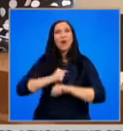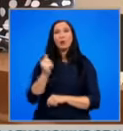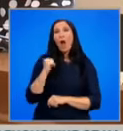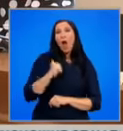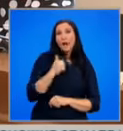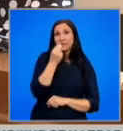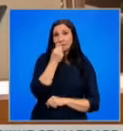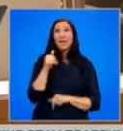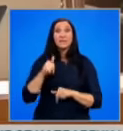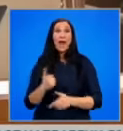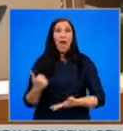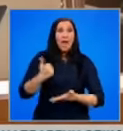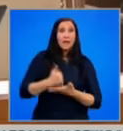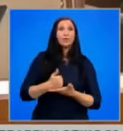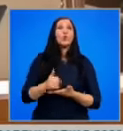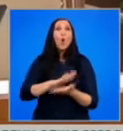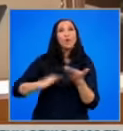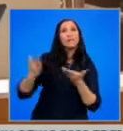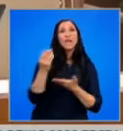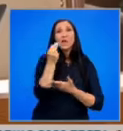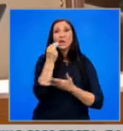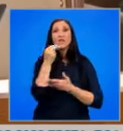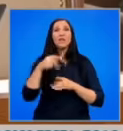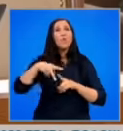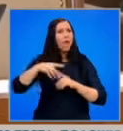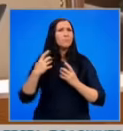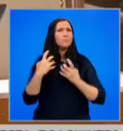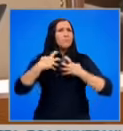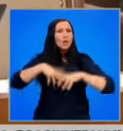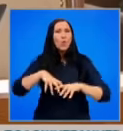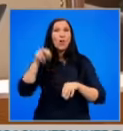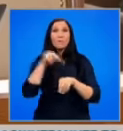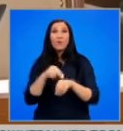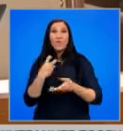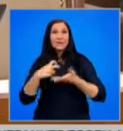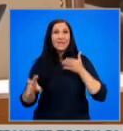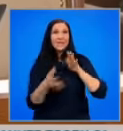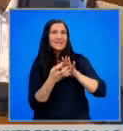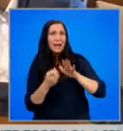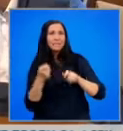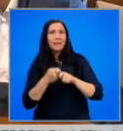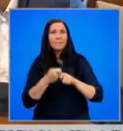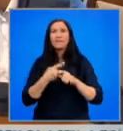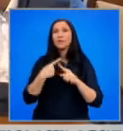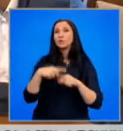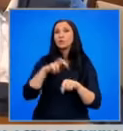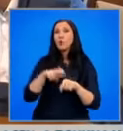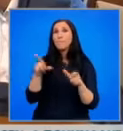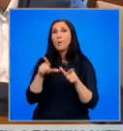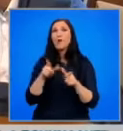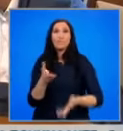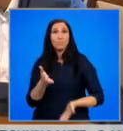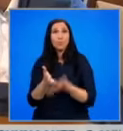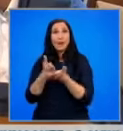храните, а сега е ректор на университета по хранителни технологии в Пловдив, излезе от запис, направен от Христо Даскалов. Мулов лобира в интерес на